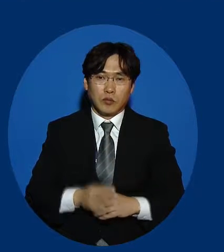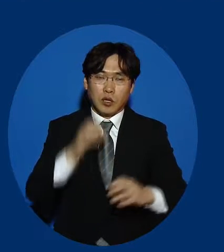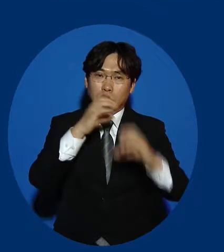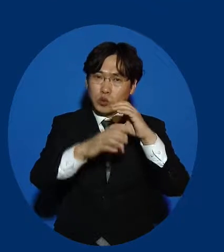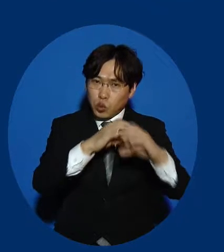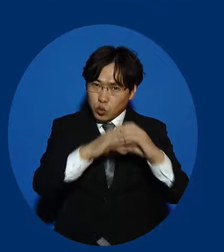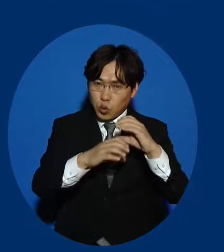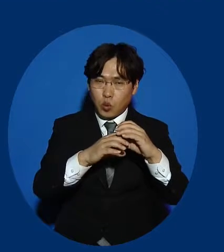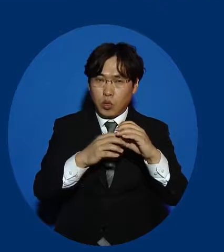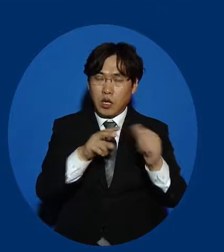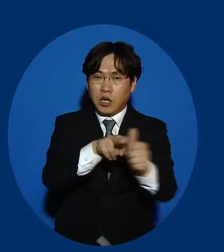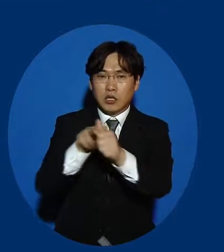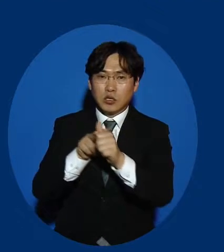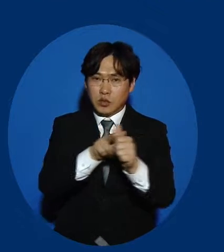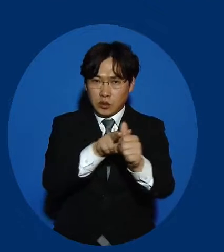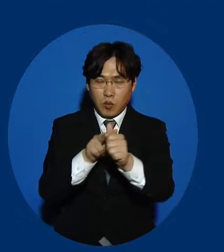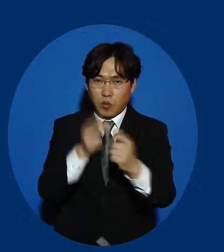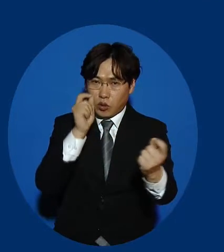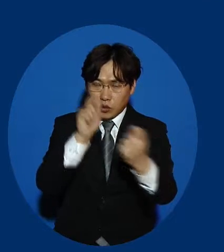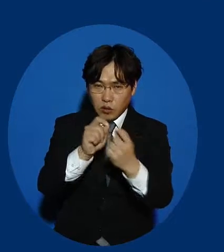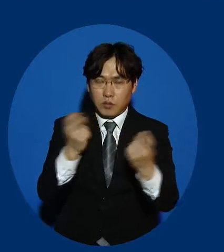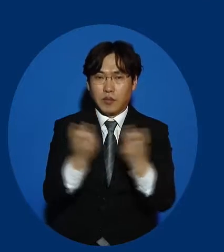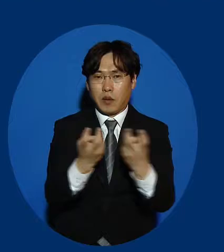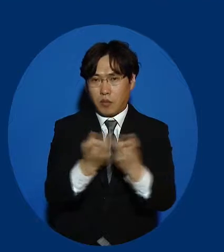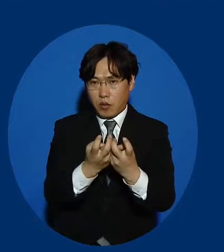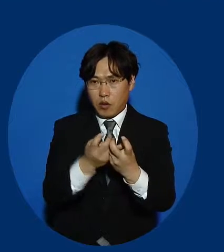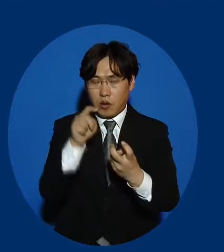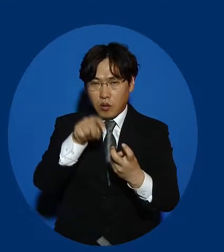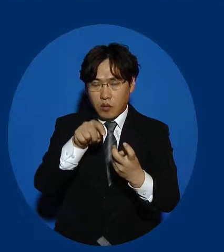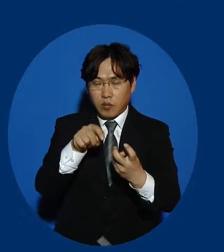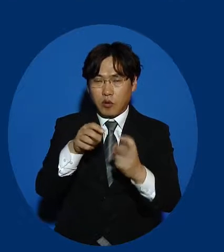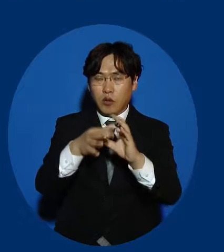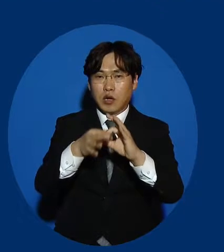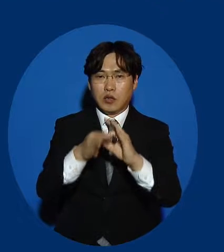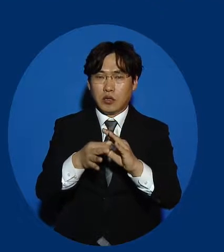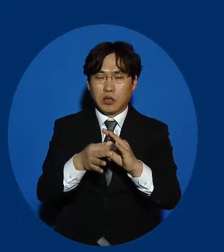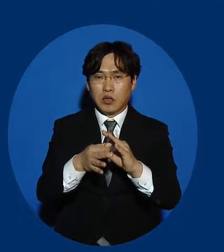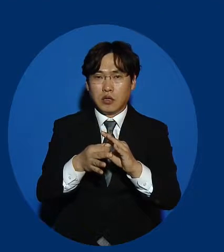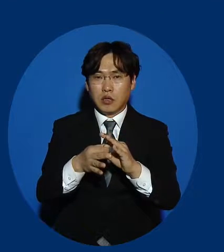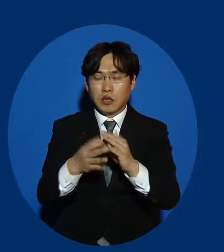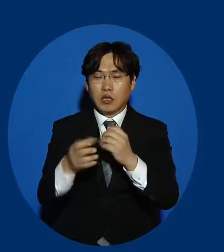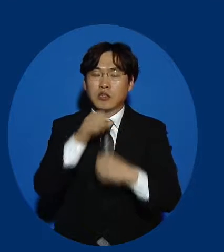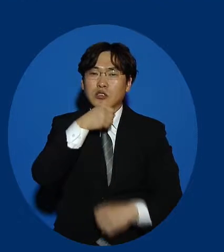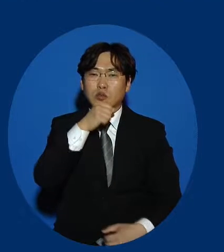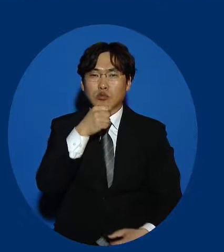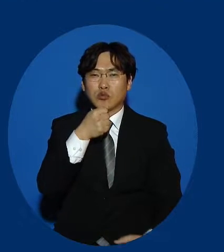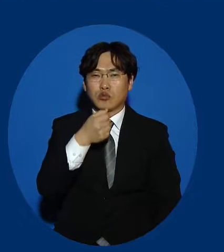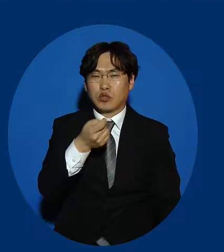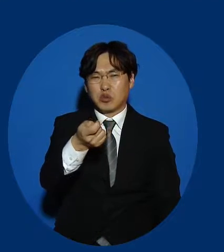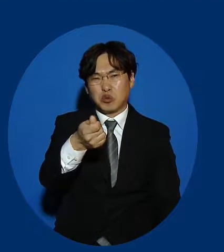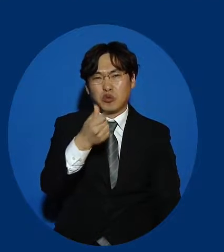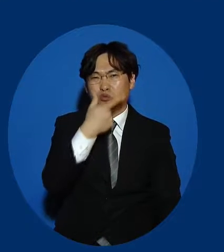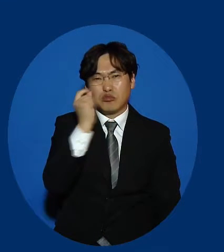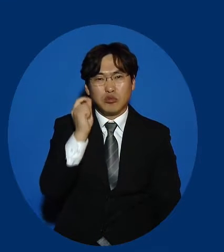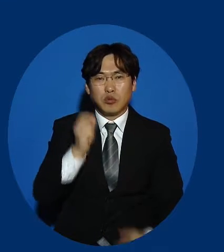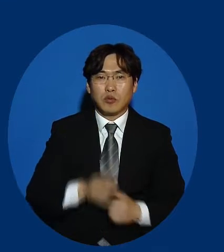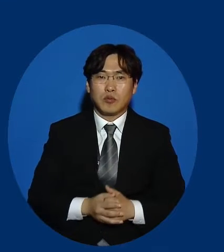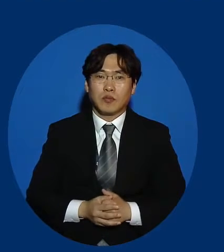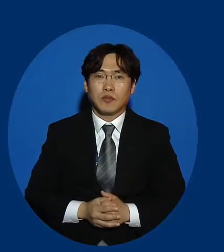문제나 정보의 문제는 여기서 크게 혜택을 받지 못한다라는 말씀을